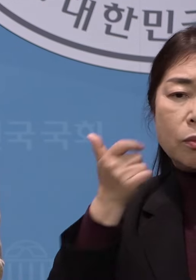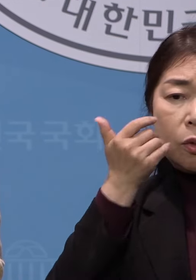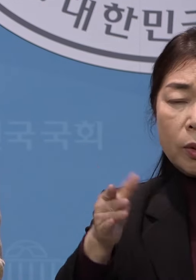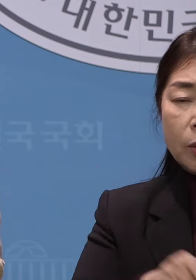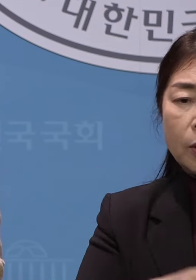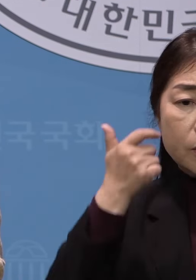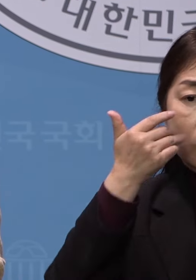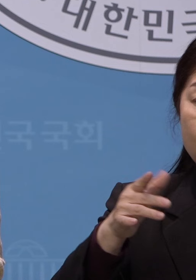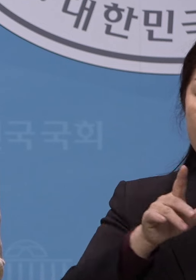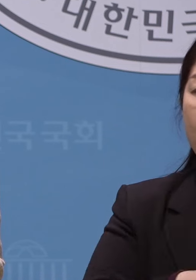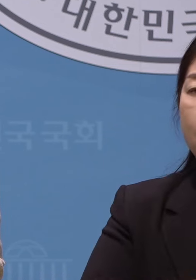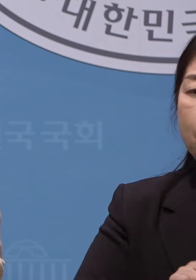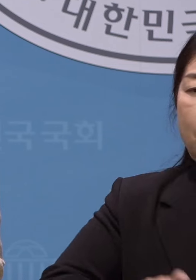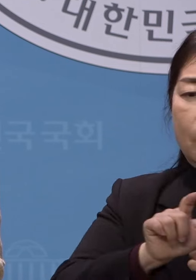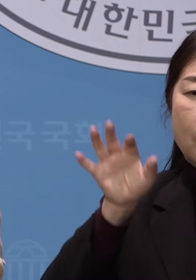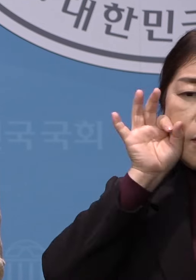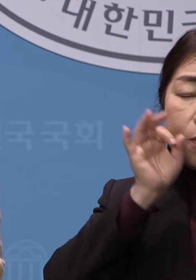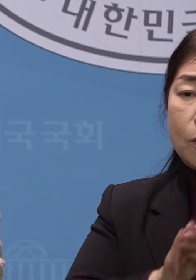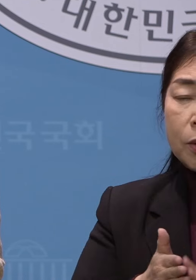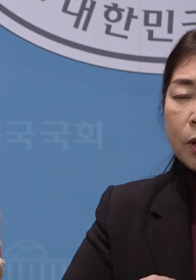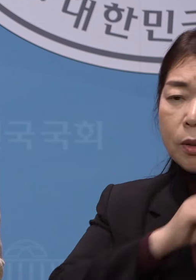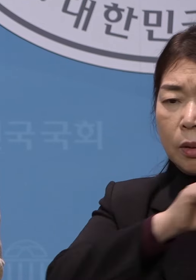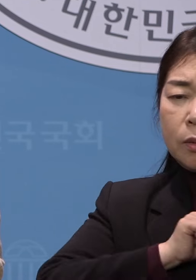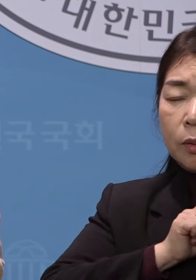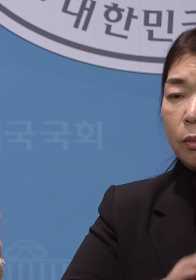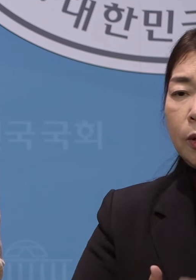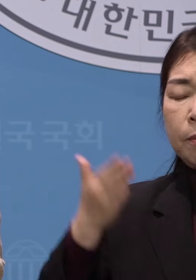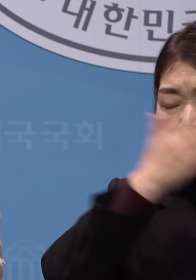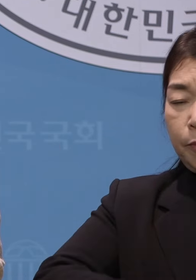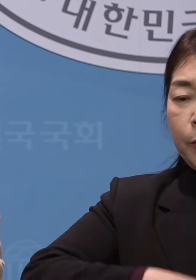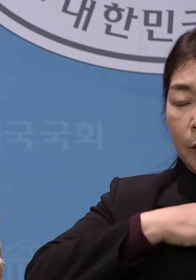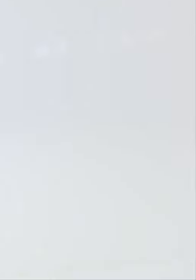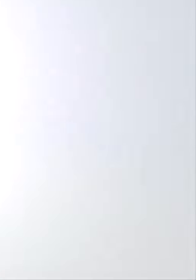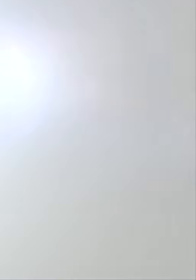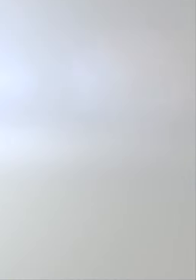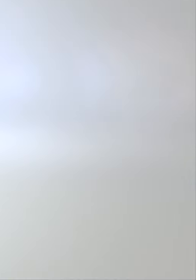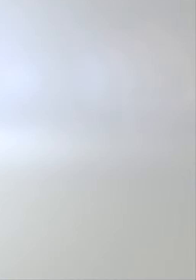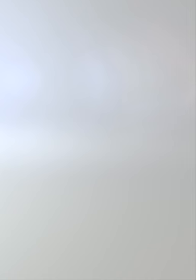가감없는 질문에 한점 의혹 없이 투명하게 답해야 할 것입니다.